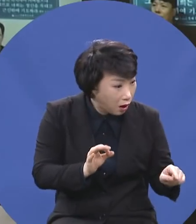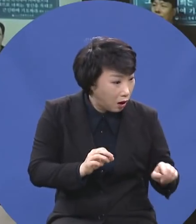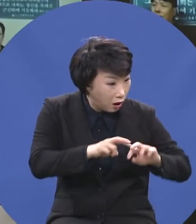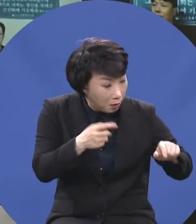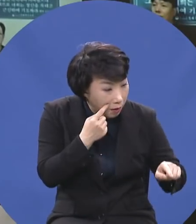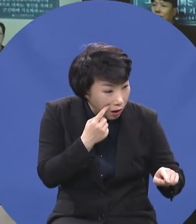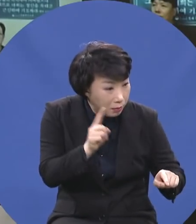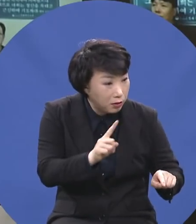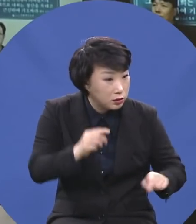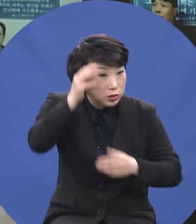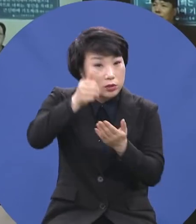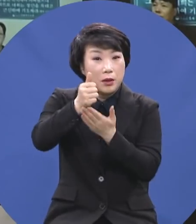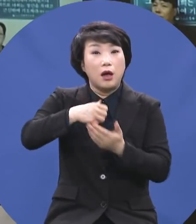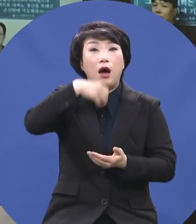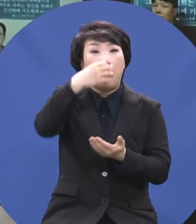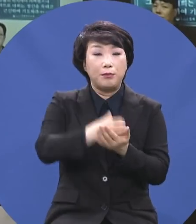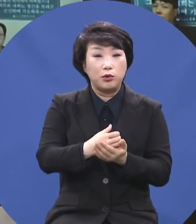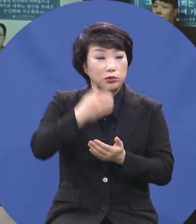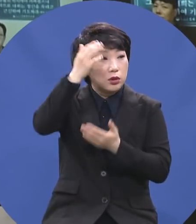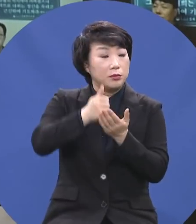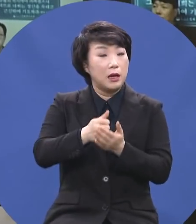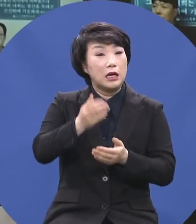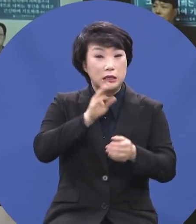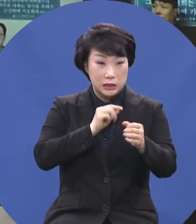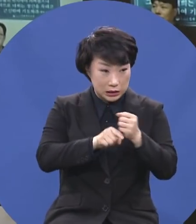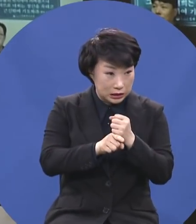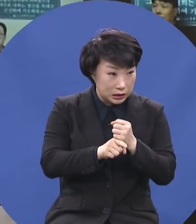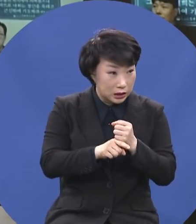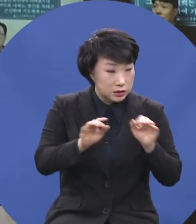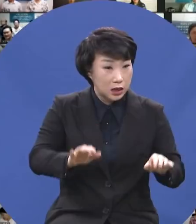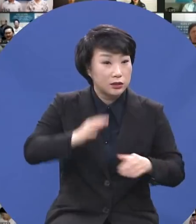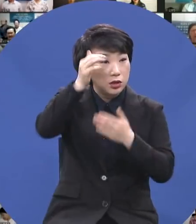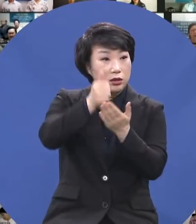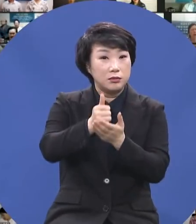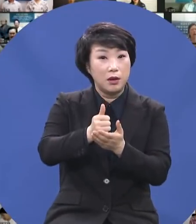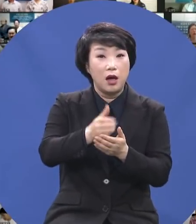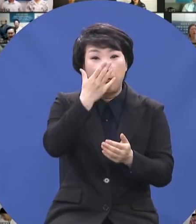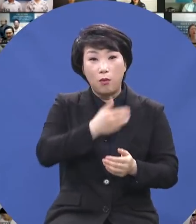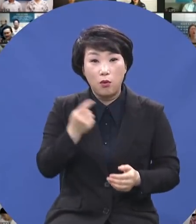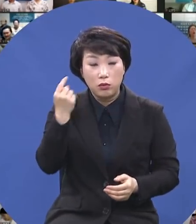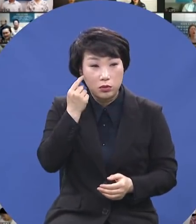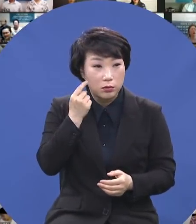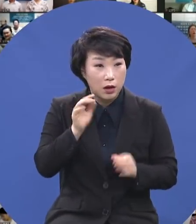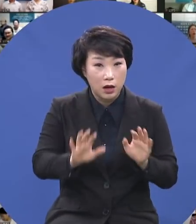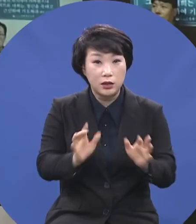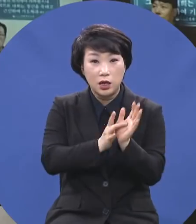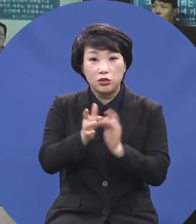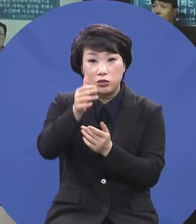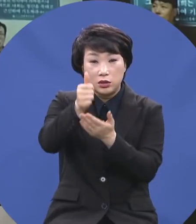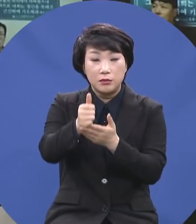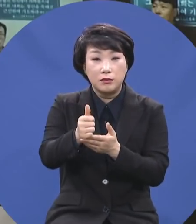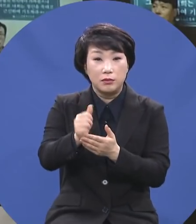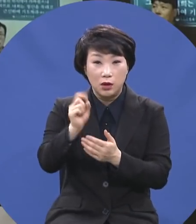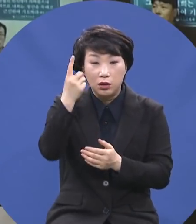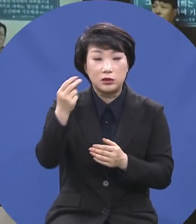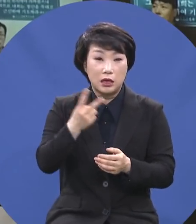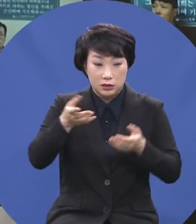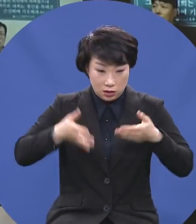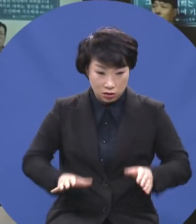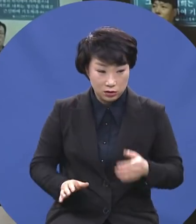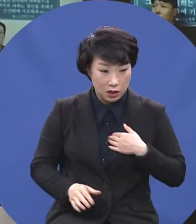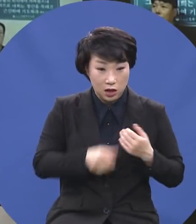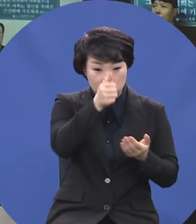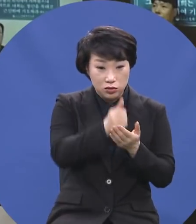전혀 성령의 감동이나 성령의 진리나 성령의 복음이나 예수로 거듭나서 죄와